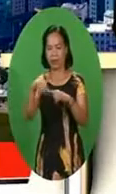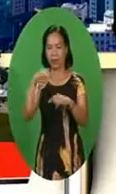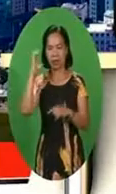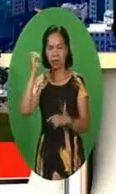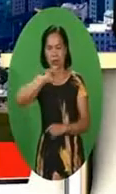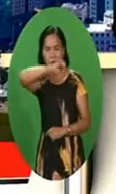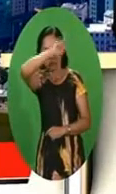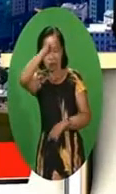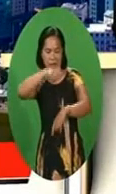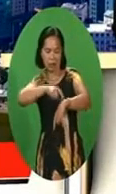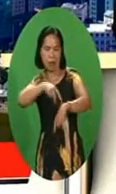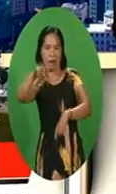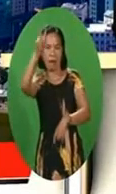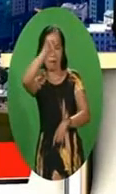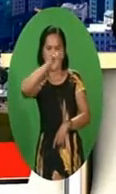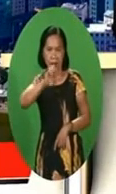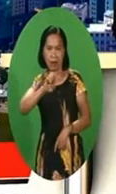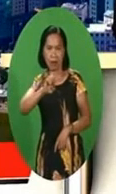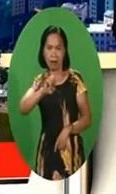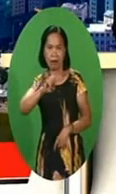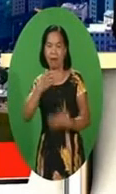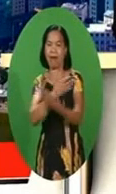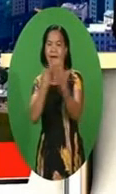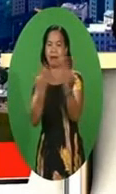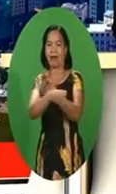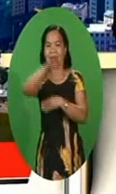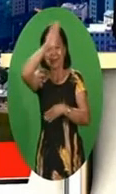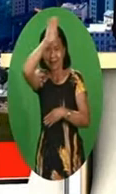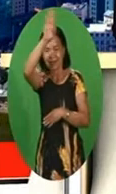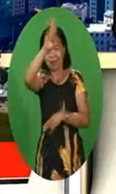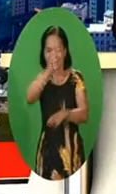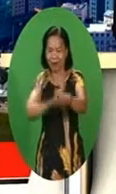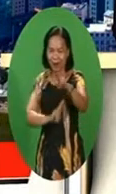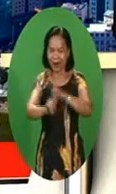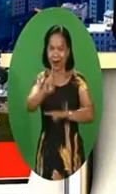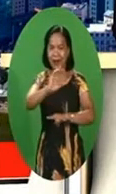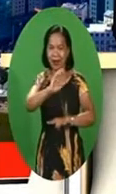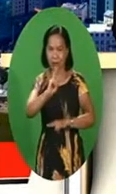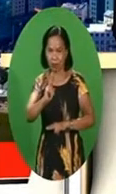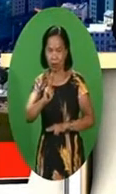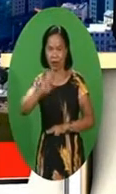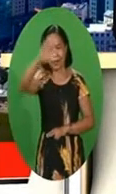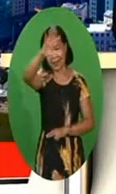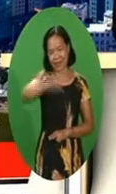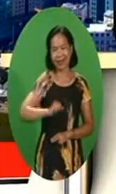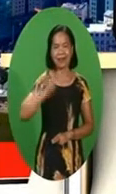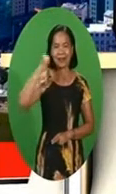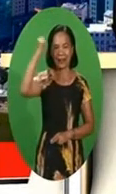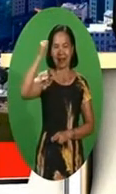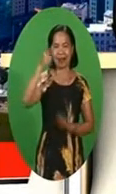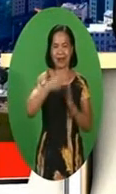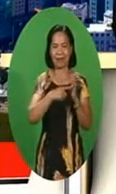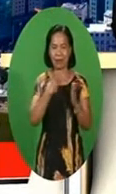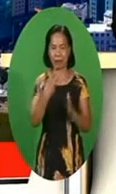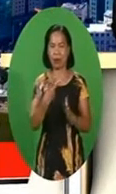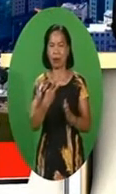Sáng nay theo giờ Việt Nam, Emmanuel Macron đã chính thức trở thành tổng thống thứ 8 của nền đệ ngũ Cộng hòa sau khi giành chiến thắng áp đảo tại vòng 2. Tuy